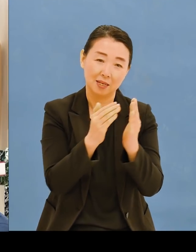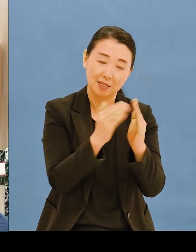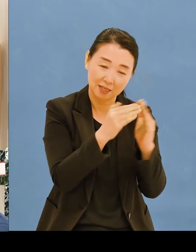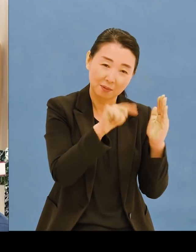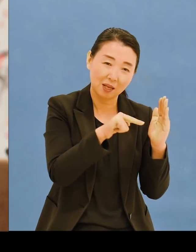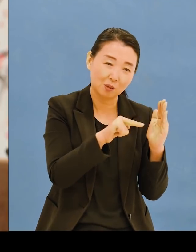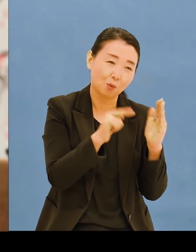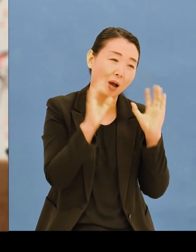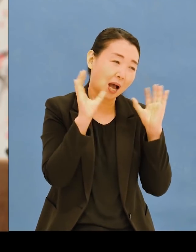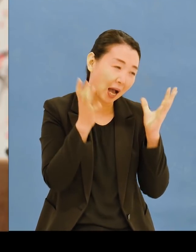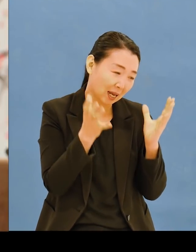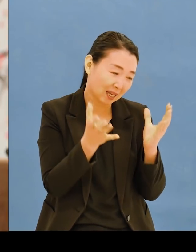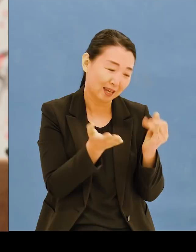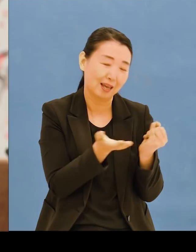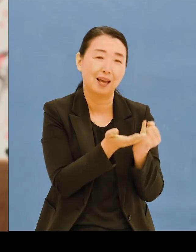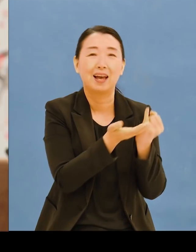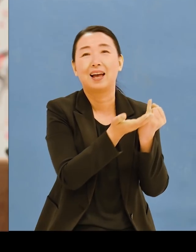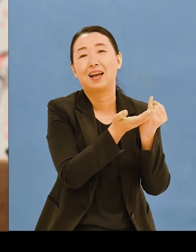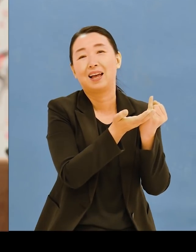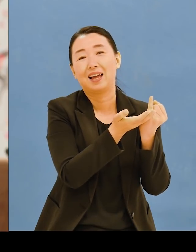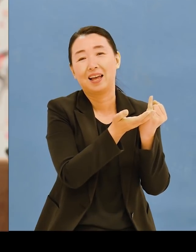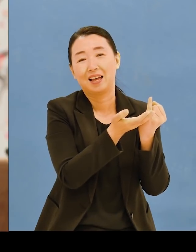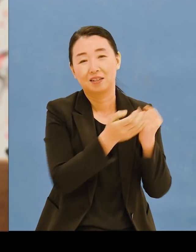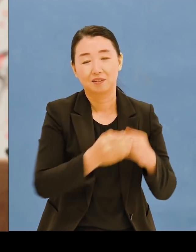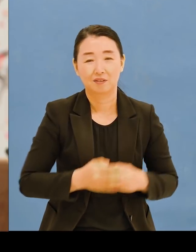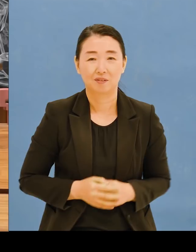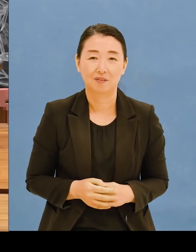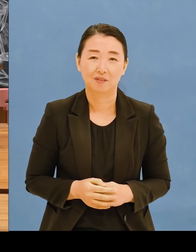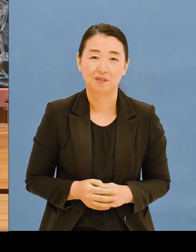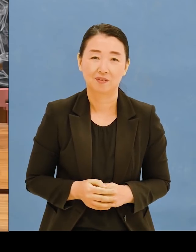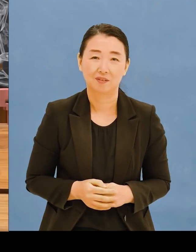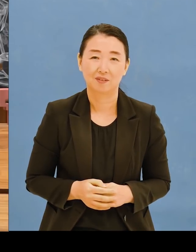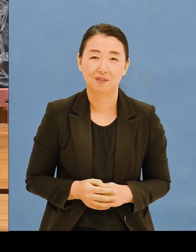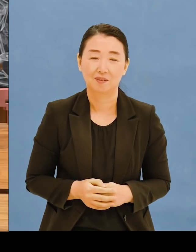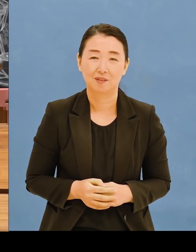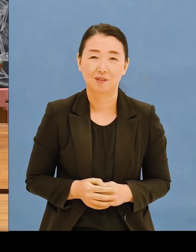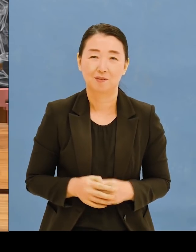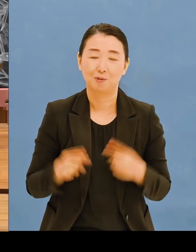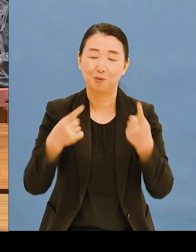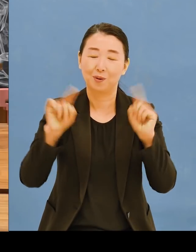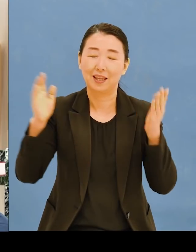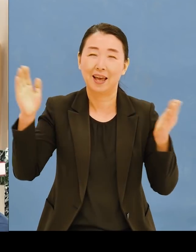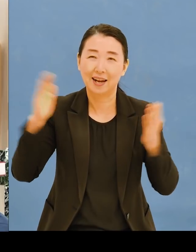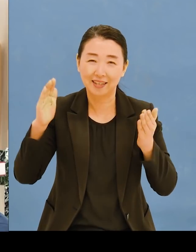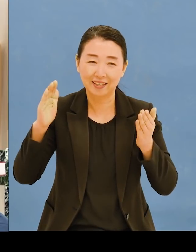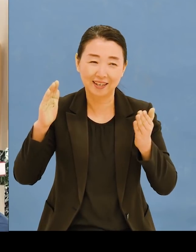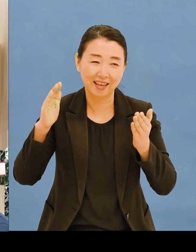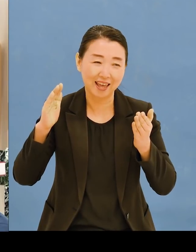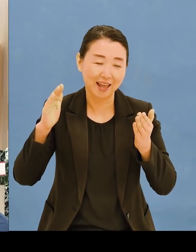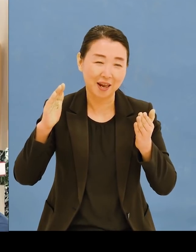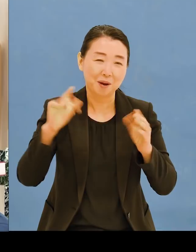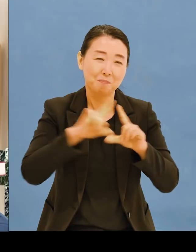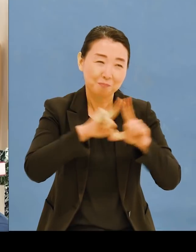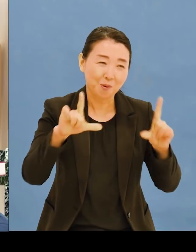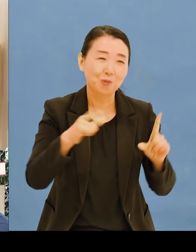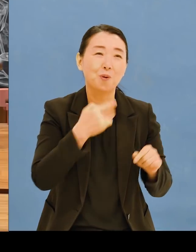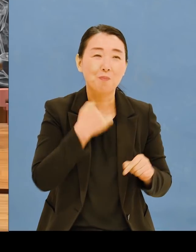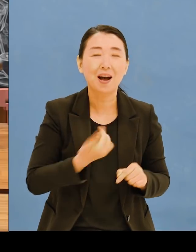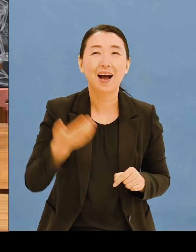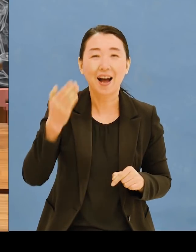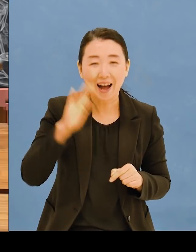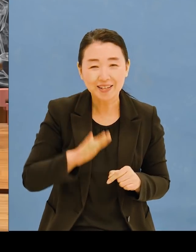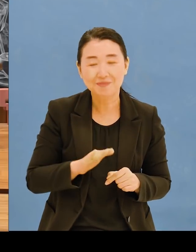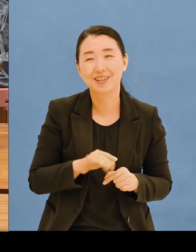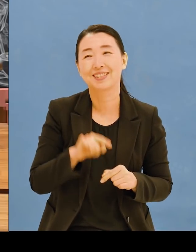이제 아기도 돌봐야 되고. 보통의 대학생들이 대학교 때 해야 될 일을 그때 다시 시작하신 거죠. 그렇죠. 네, 그